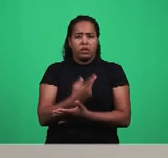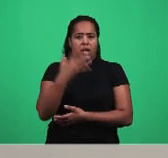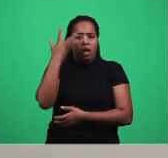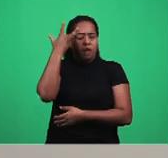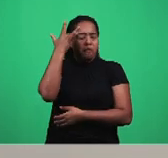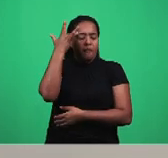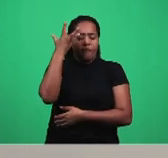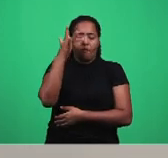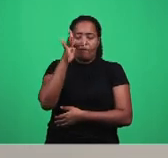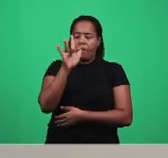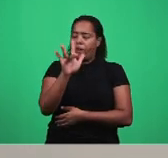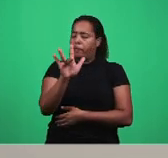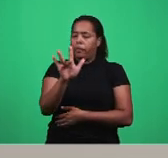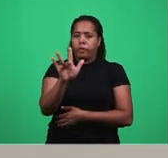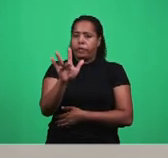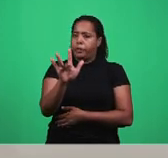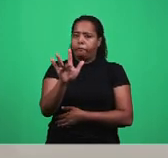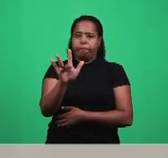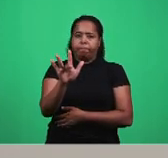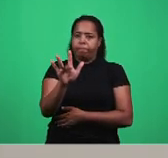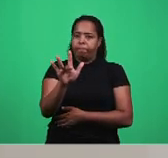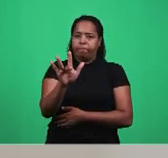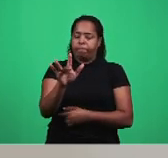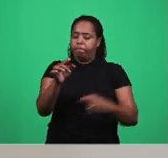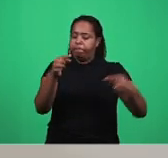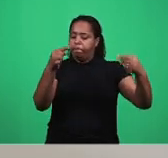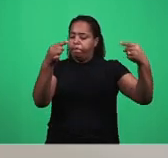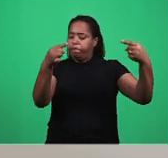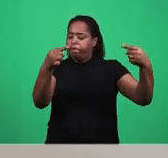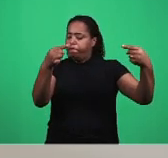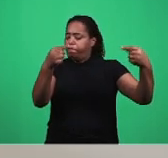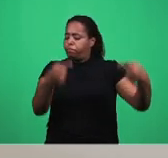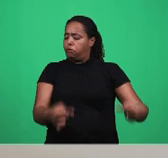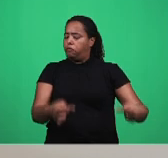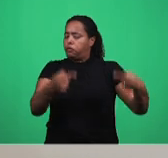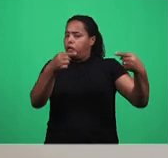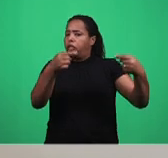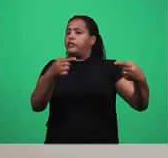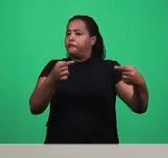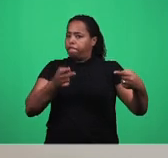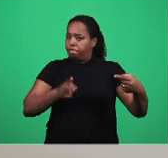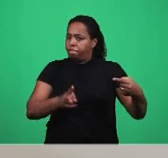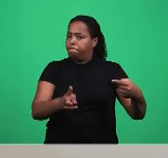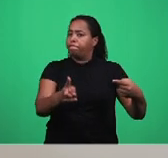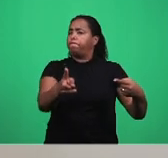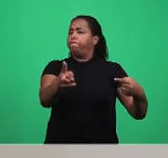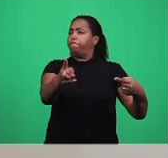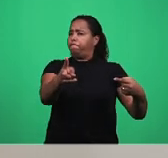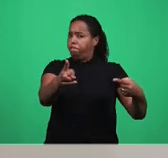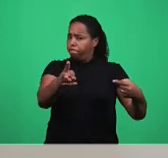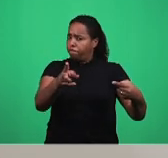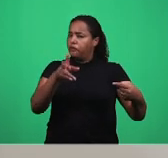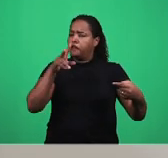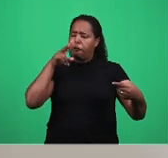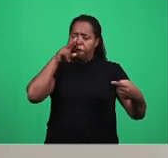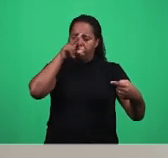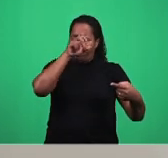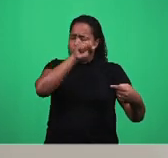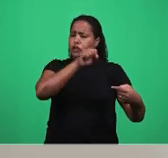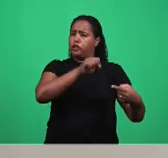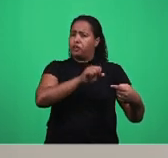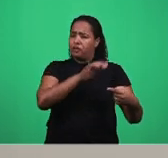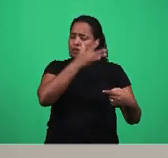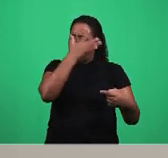défis, ils vont continuer à être plus grands encore. La famille va perdre, comme je dis,